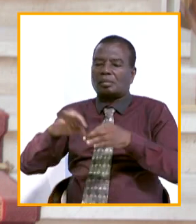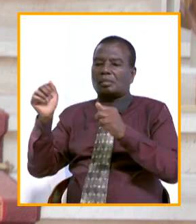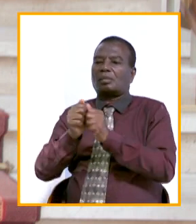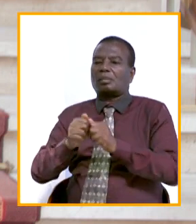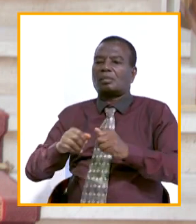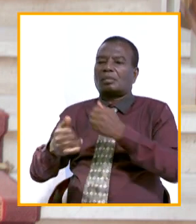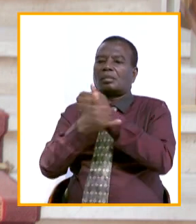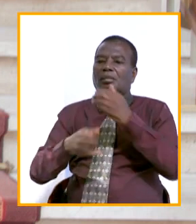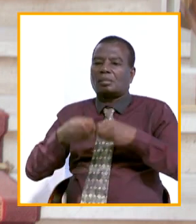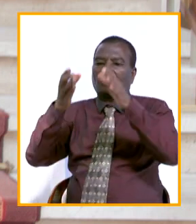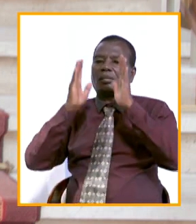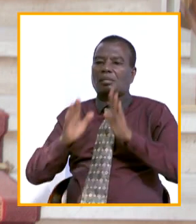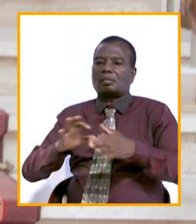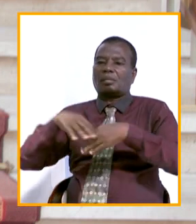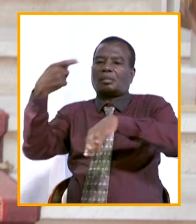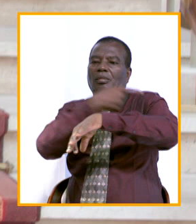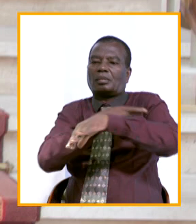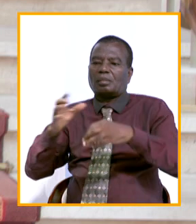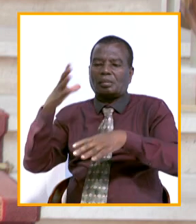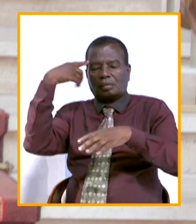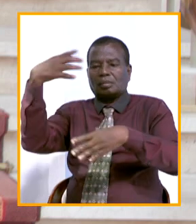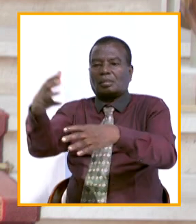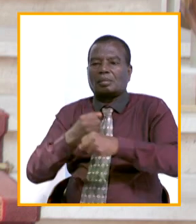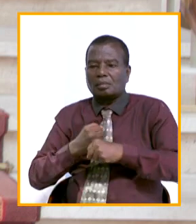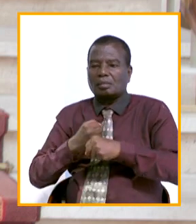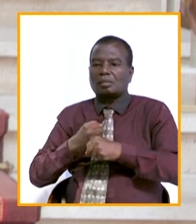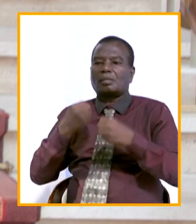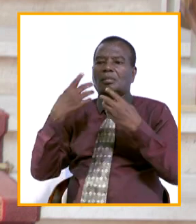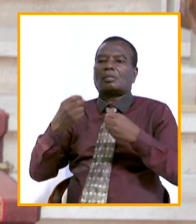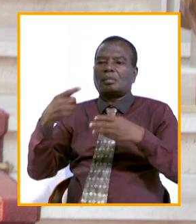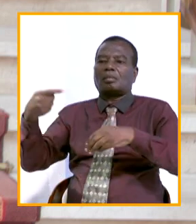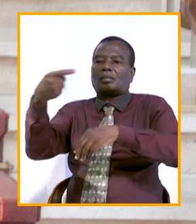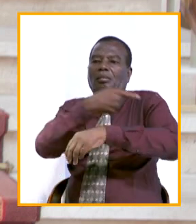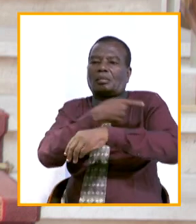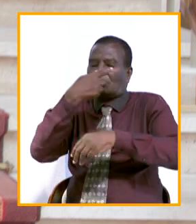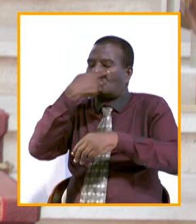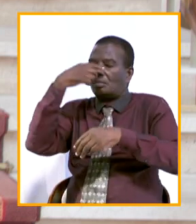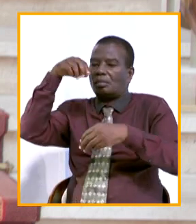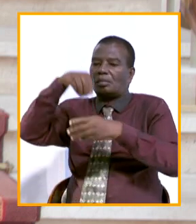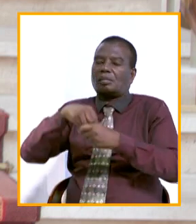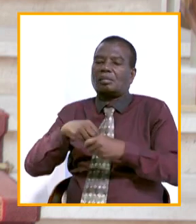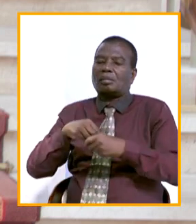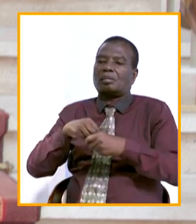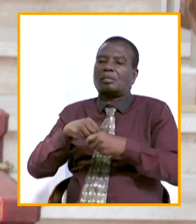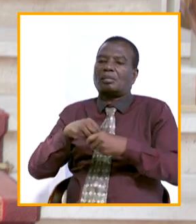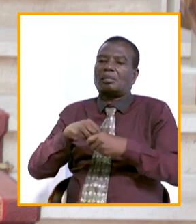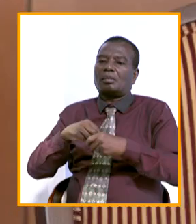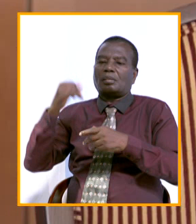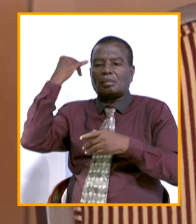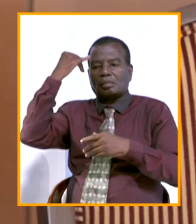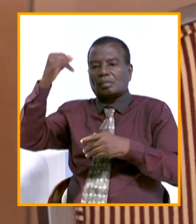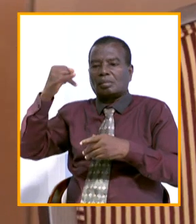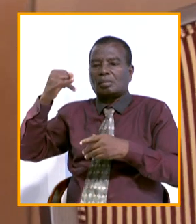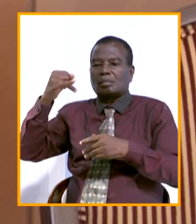pays donateurs de vaccins en vue d'acquérir davantage de doses dans le cadre des